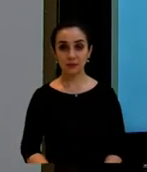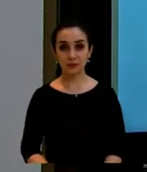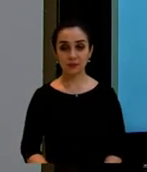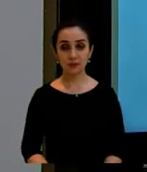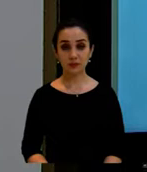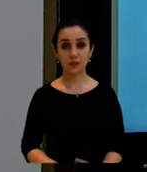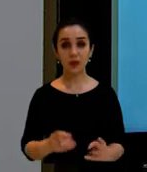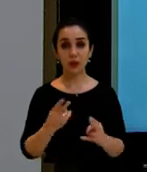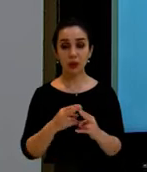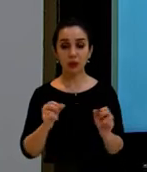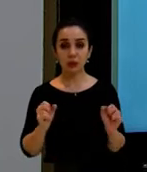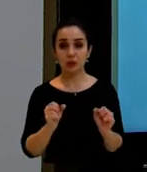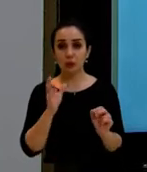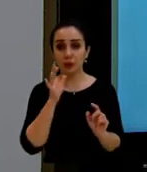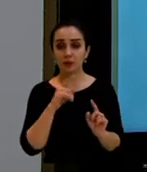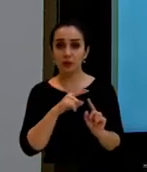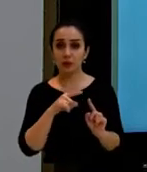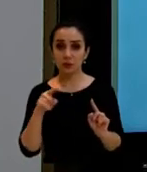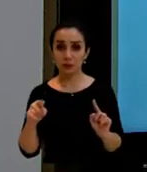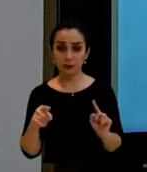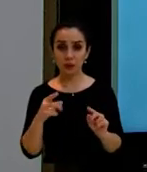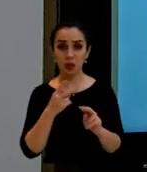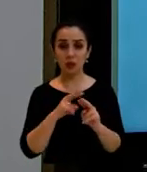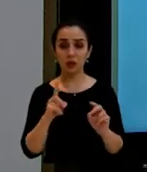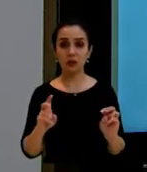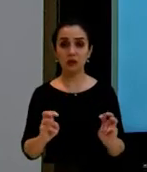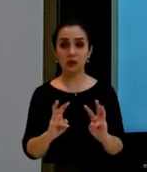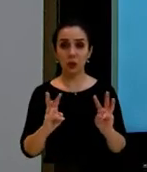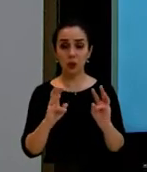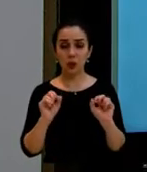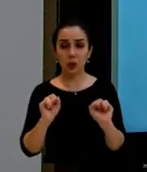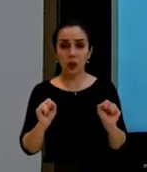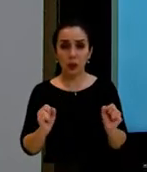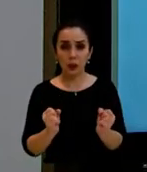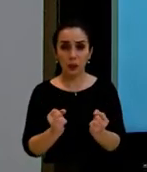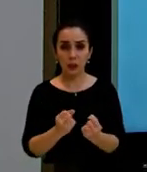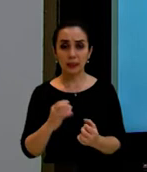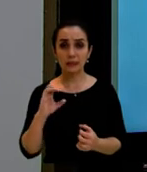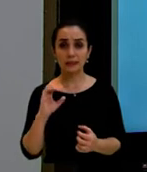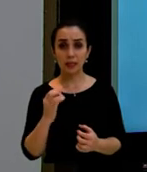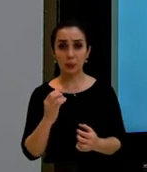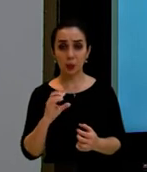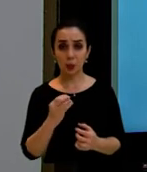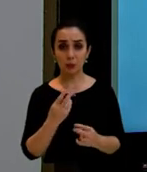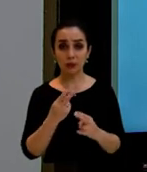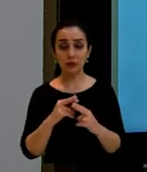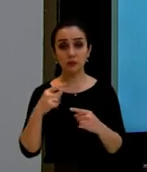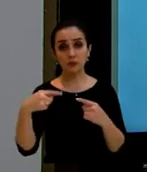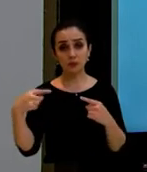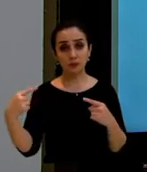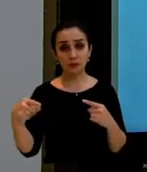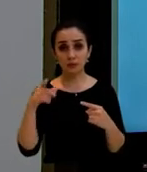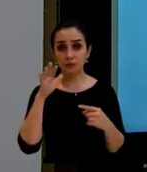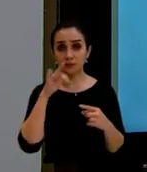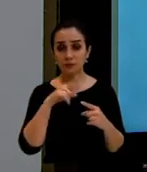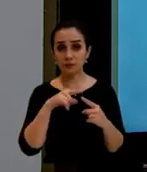В зимний же период времени она горит холодным серебром. В другие времена